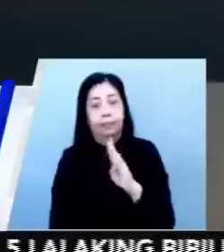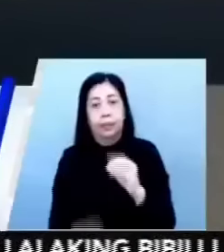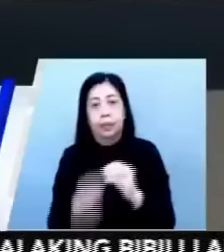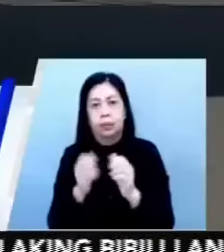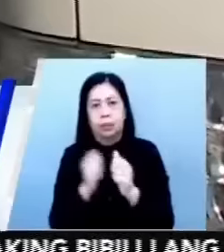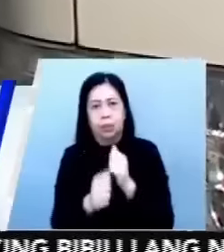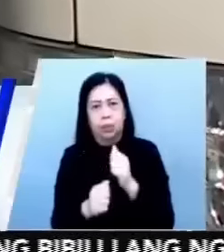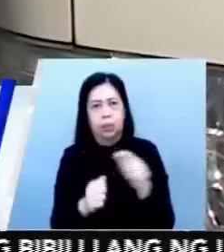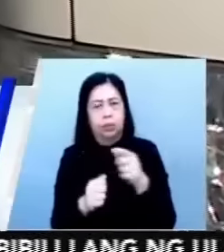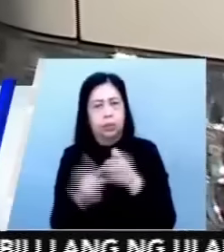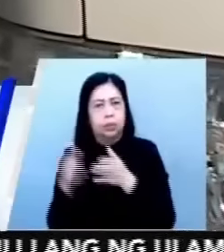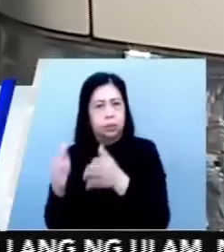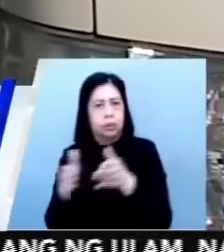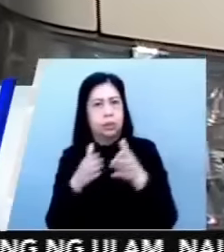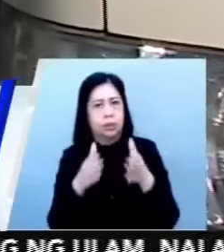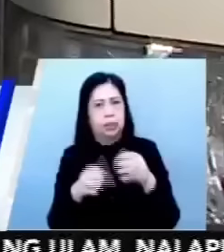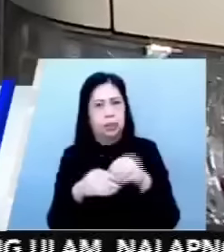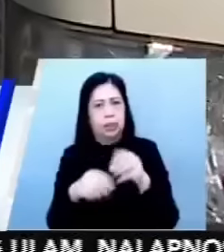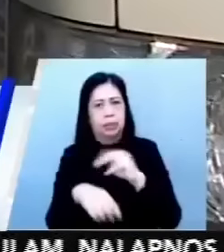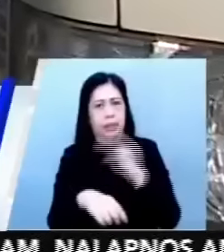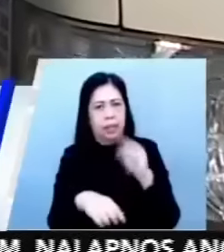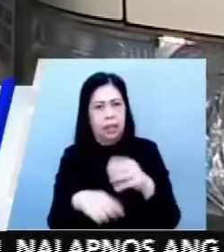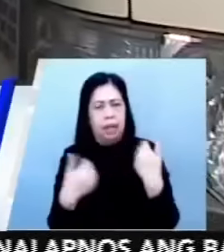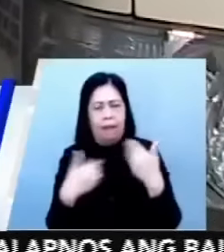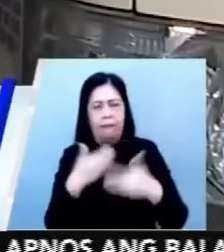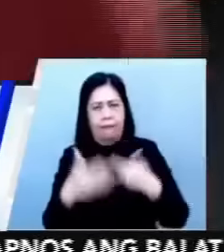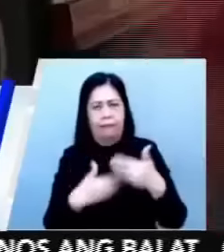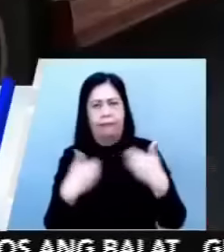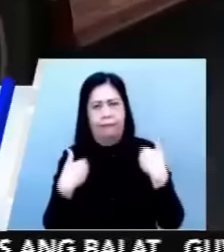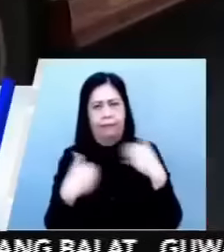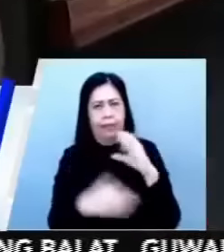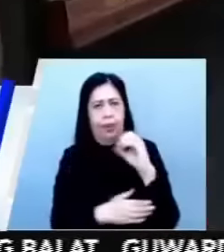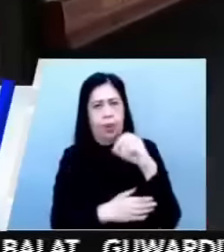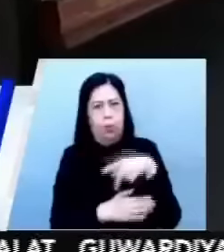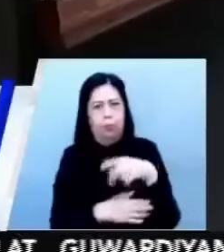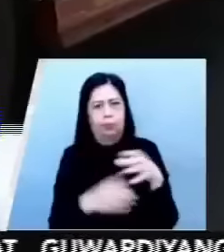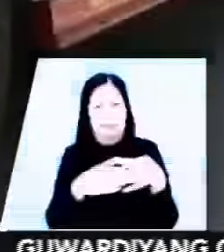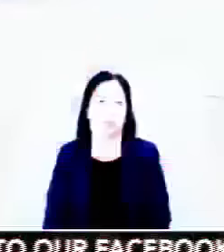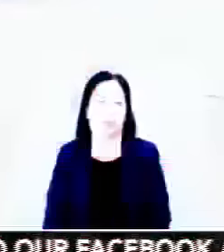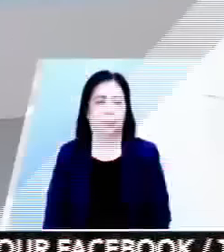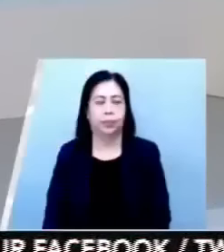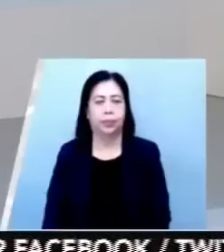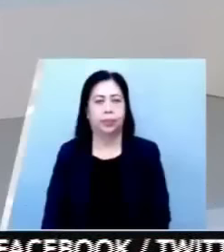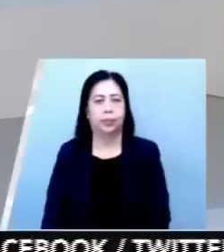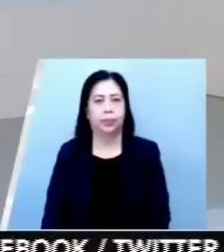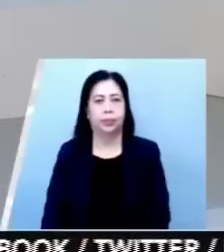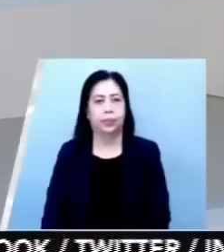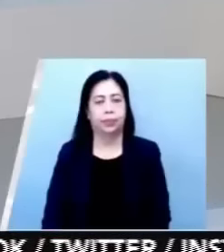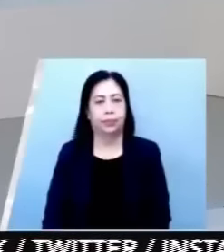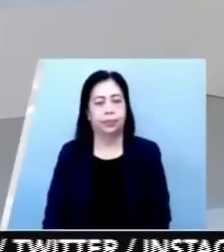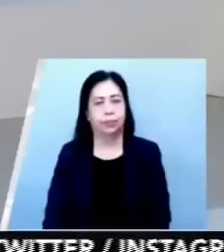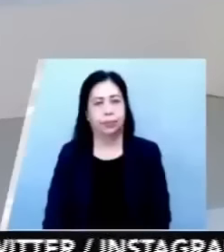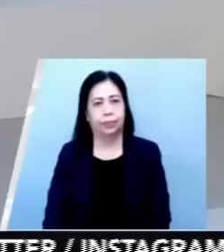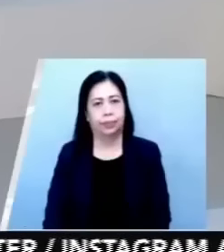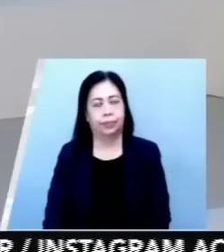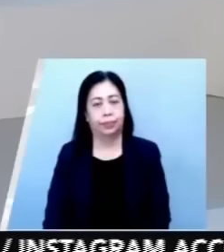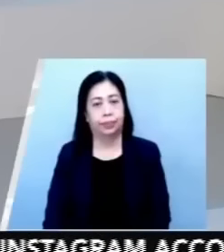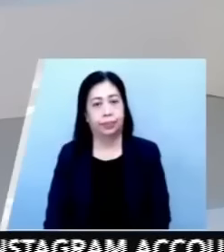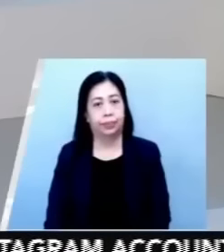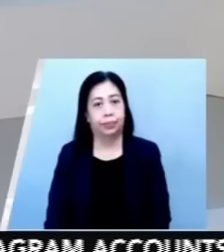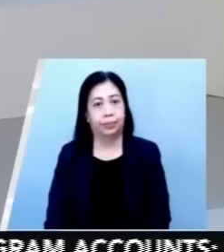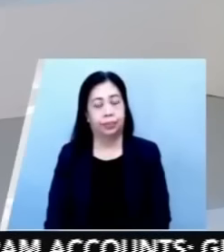pangunahing ruta sa Metro Manila ay ino-operate na ng mga nag-consolidate na PUV. Nagkokomento ng Korte